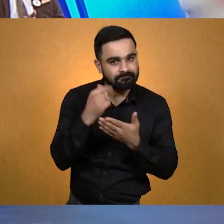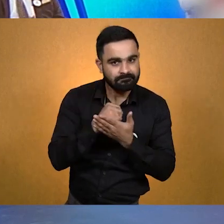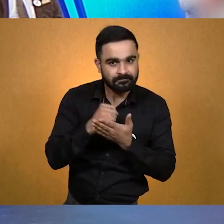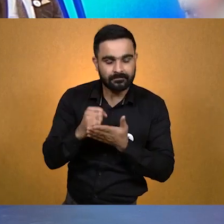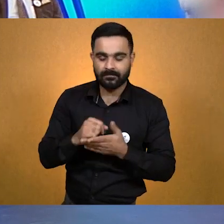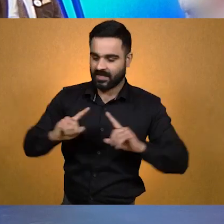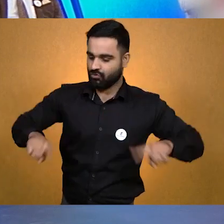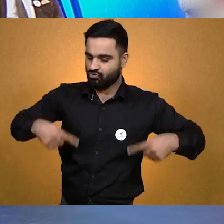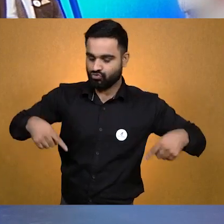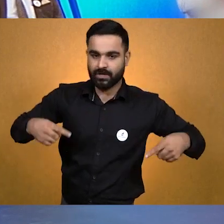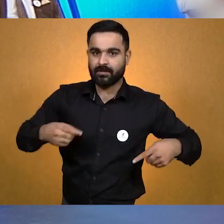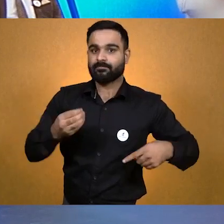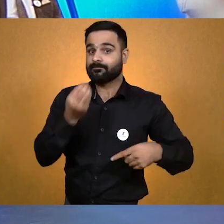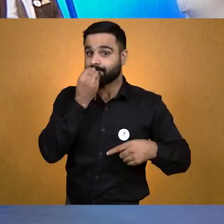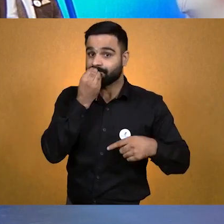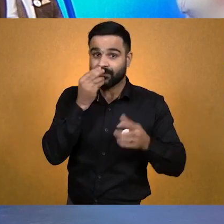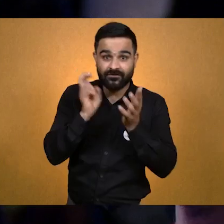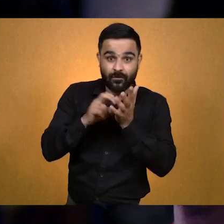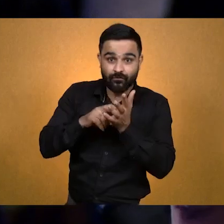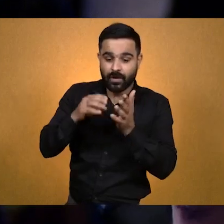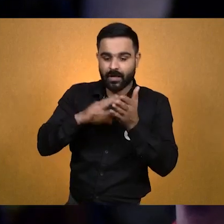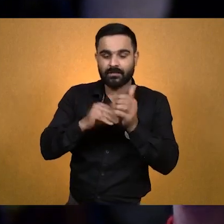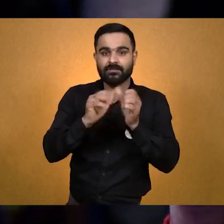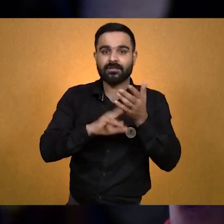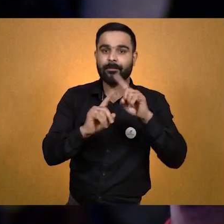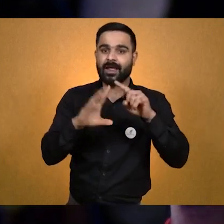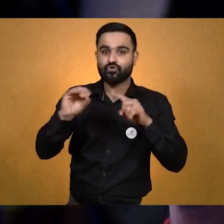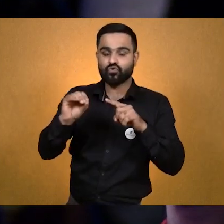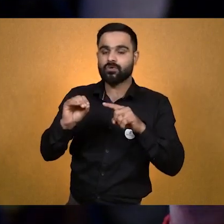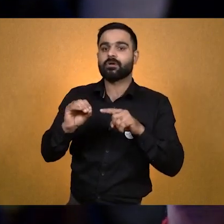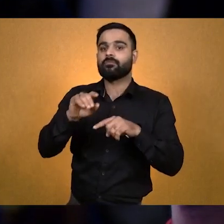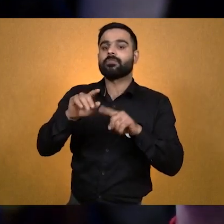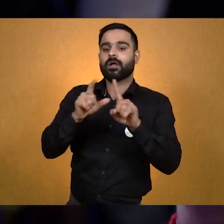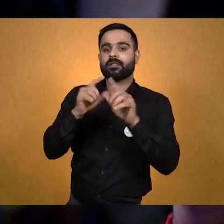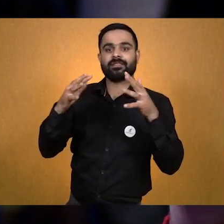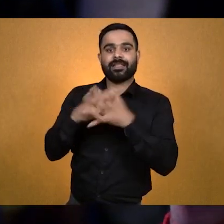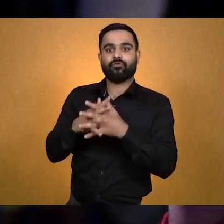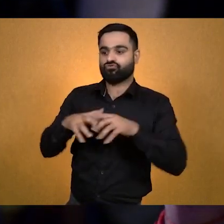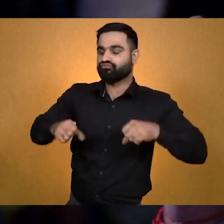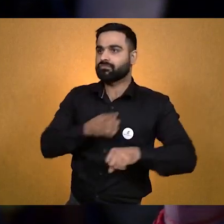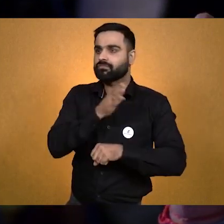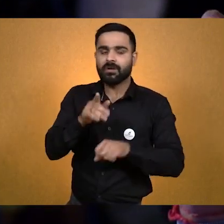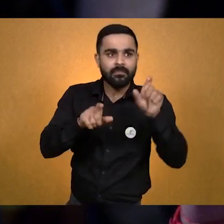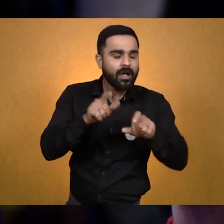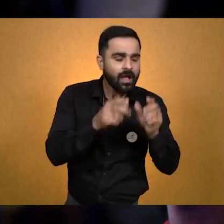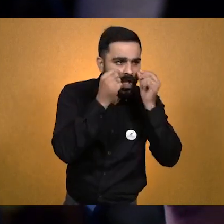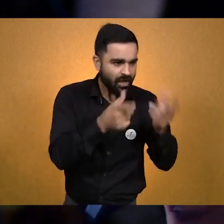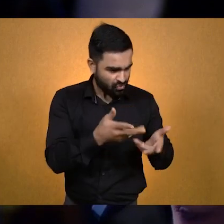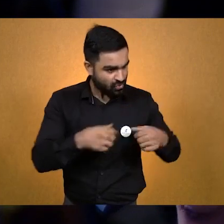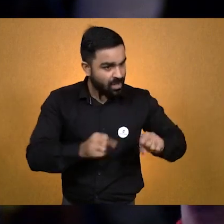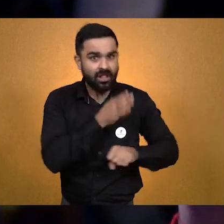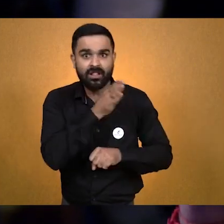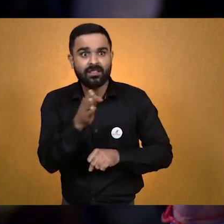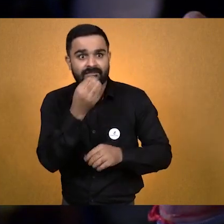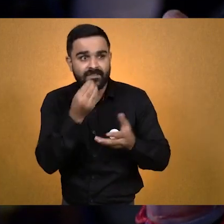और मैं व्हीलचेयर जोमेटो का डिलीवरी भी करता हूँ डेढ़ साल से द्वारका में जी। तो मैं वहाँ देखा हूँ कि कई लोग मुझे विश्वास नहीं करते आप डिलीवरी का काम करते